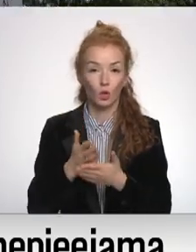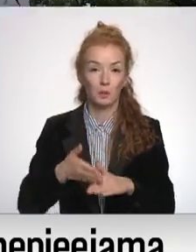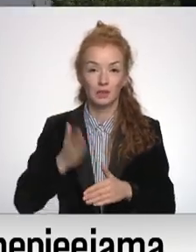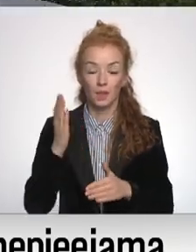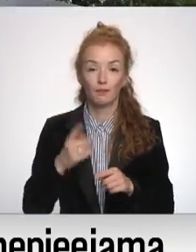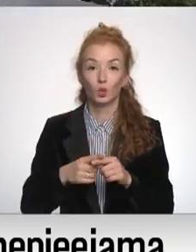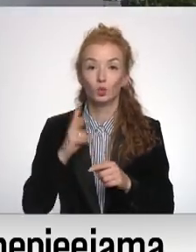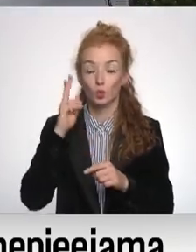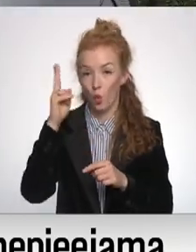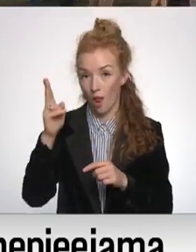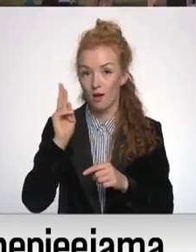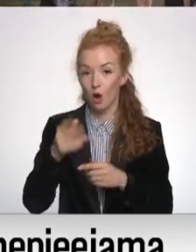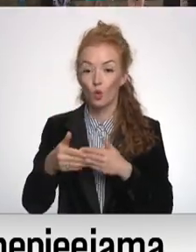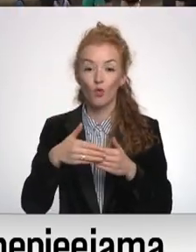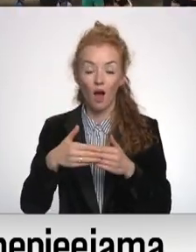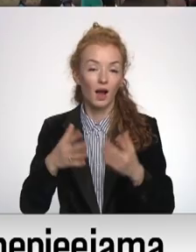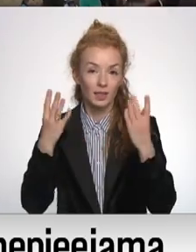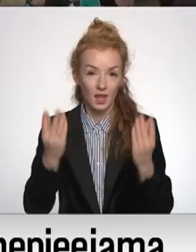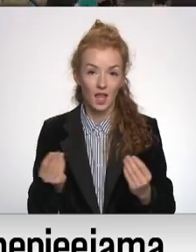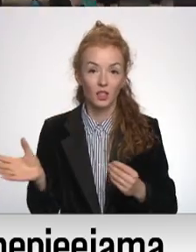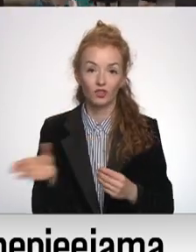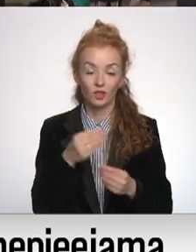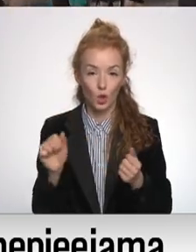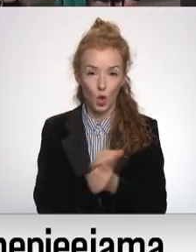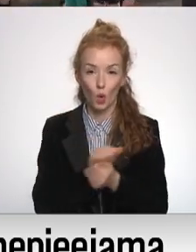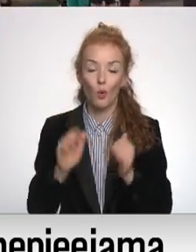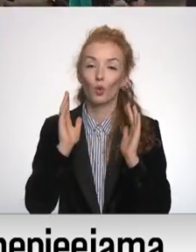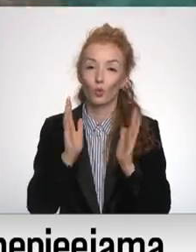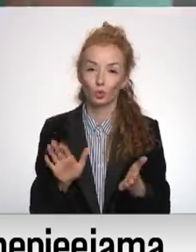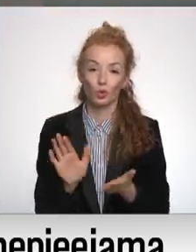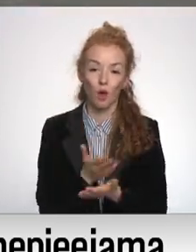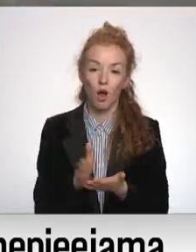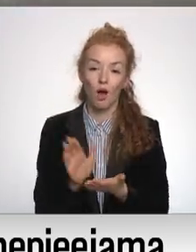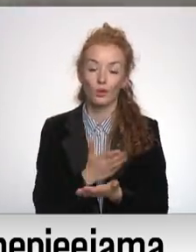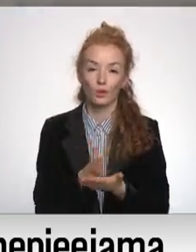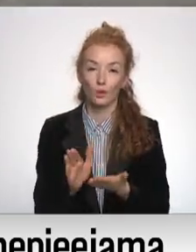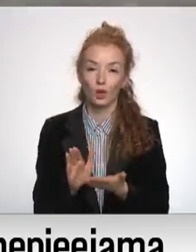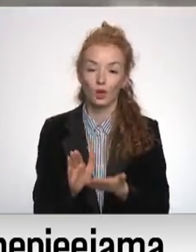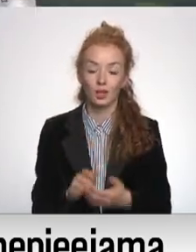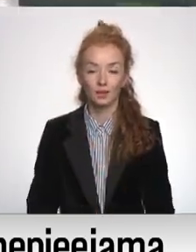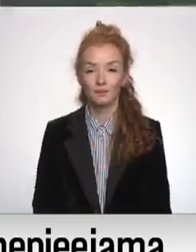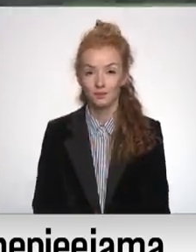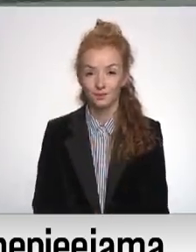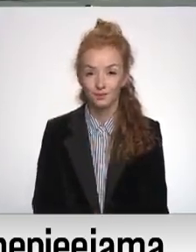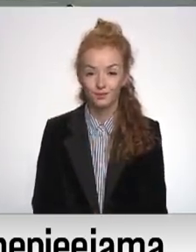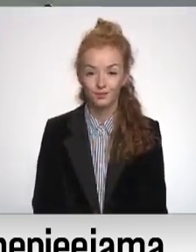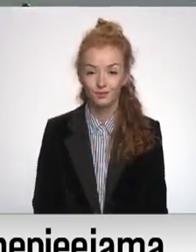un solīja, ka tuvākajās dienās visi dokumenti tikšot sakārtoti. Tenis Bikovskis, Vidzemes televīzija.